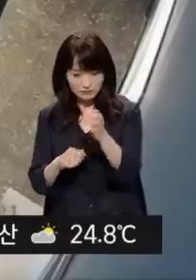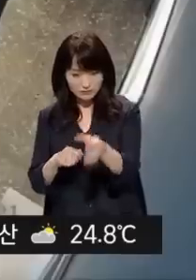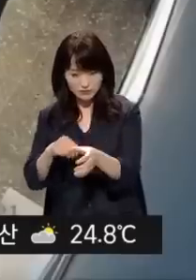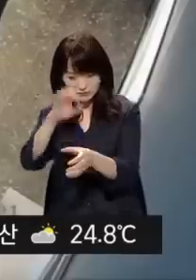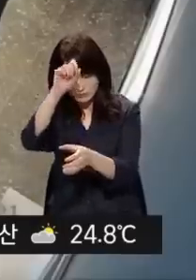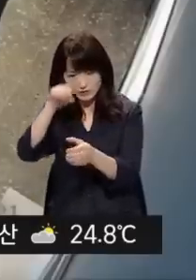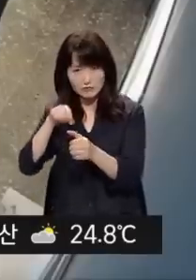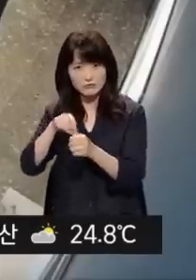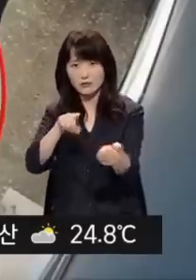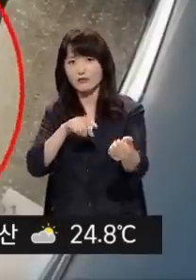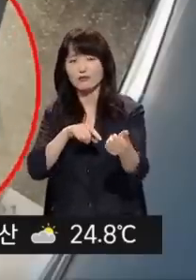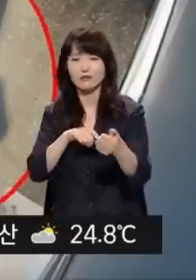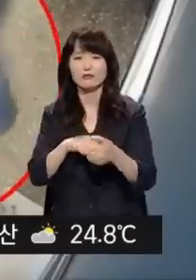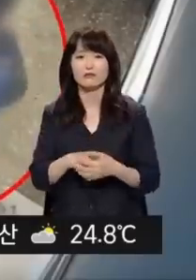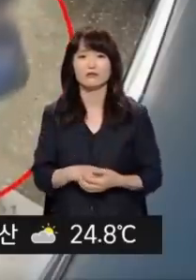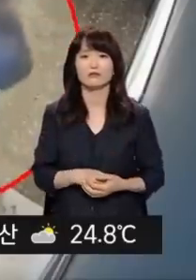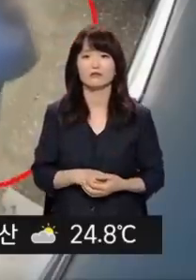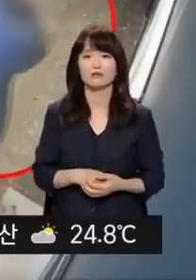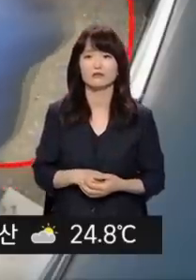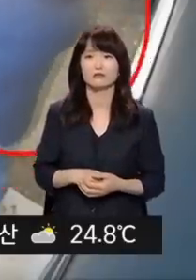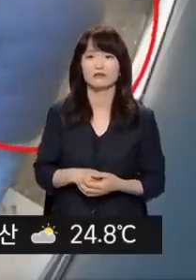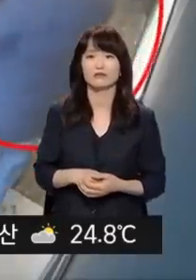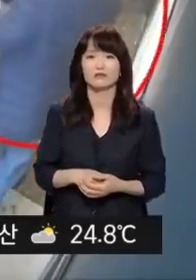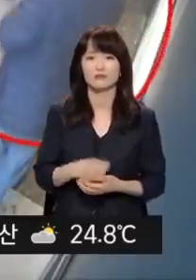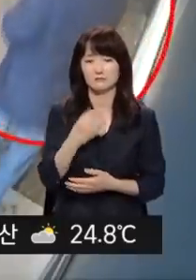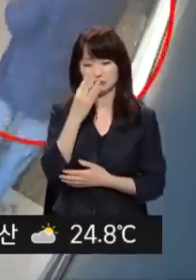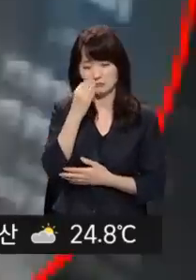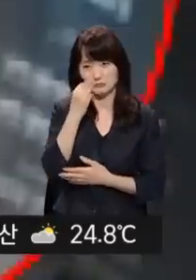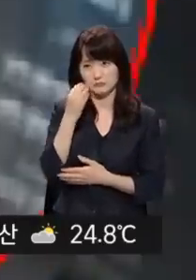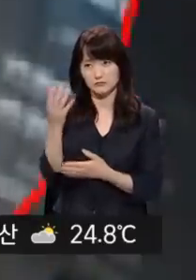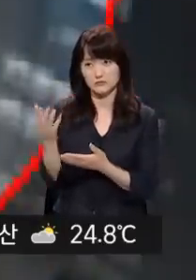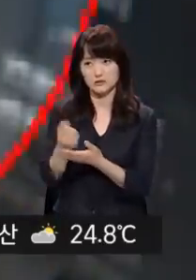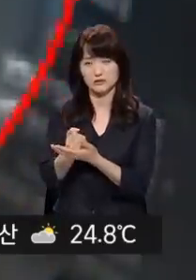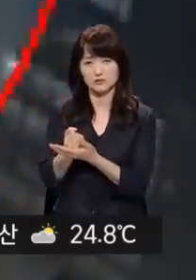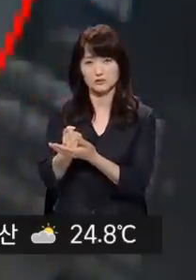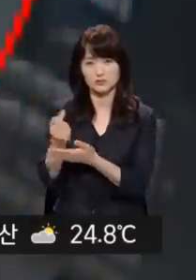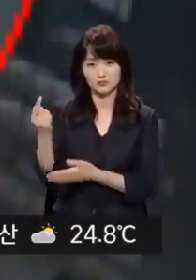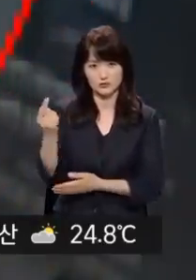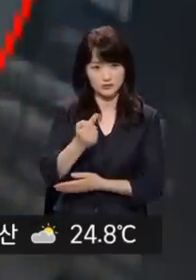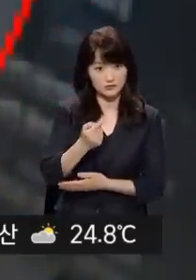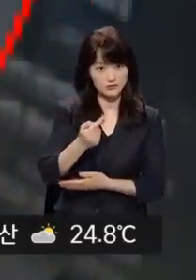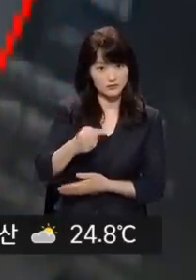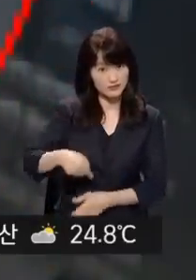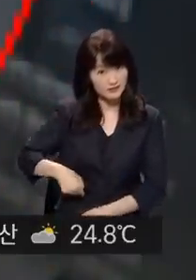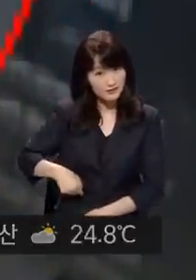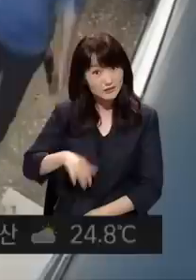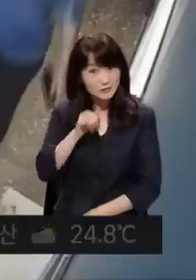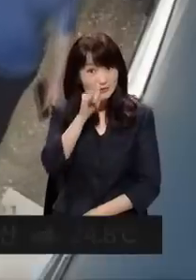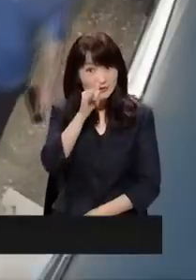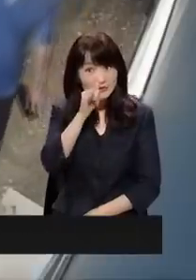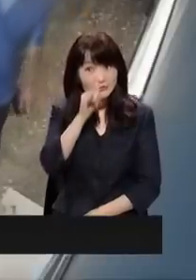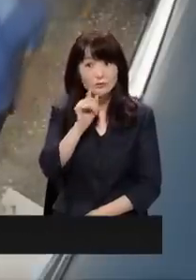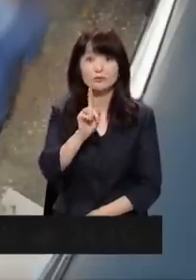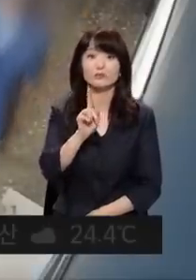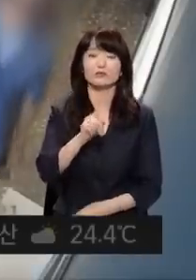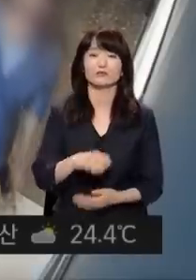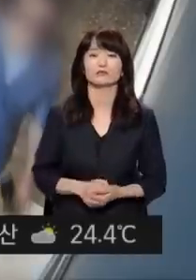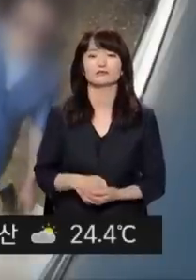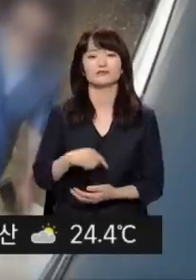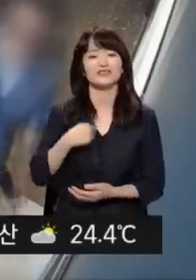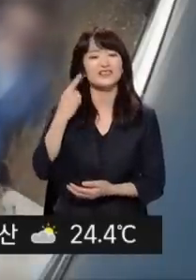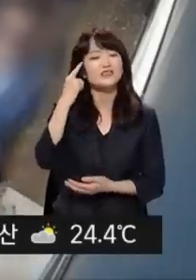아이고 참 읽고 화장지 가지고 오는 일행들 아 그래도 양심 있나요인 줄 알았더니 자기